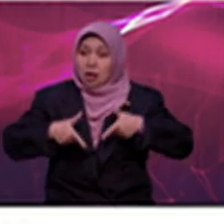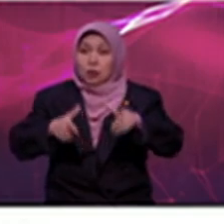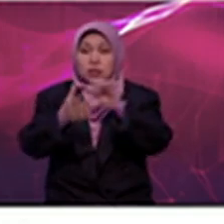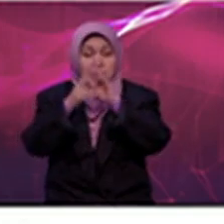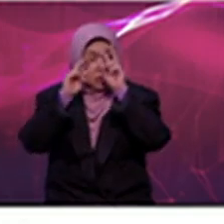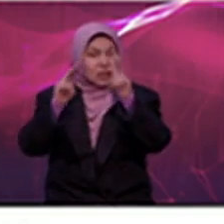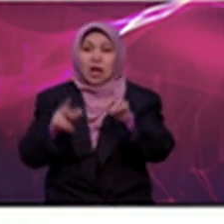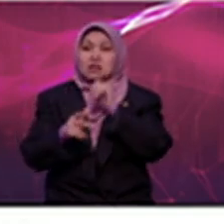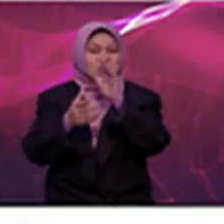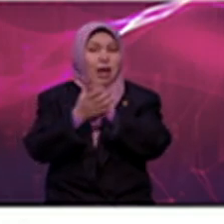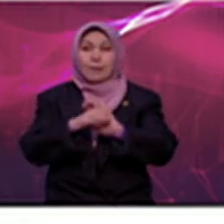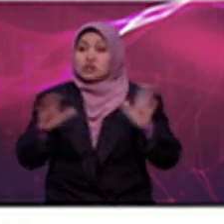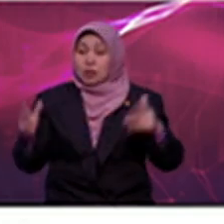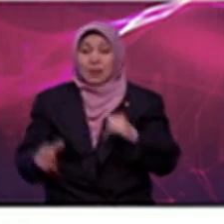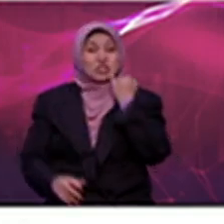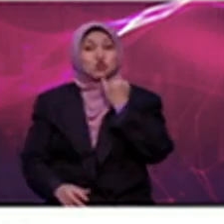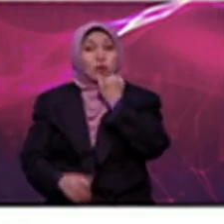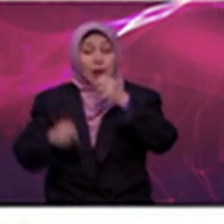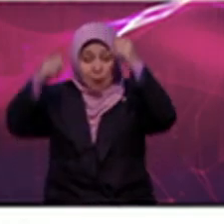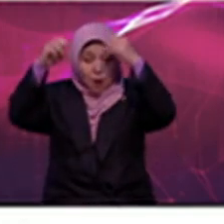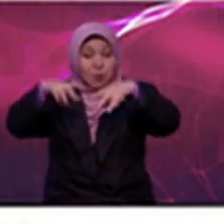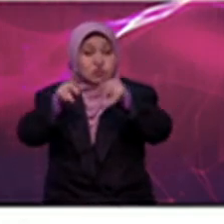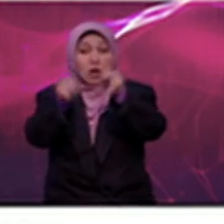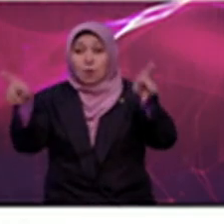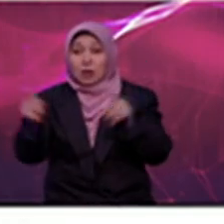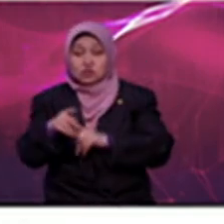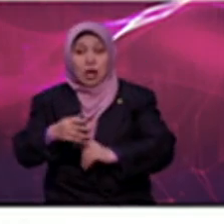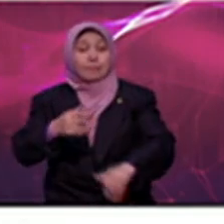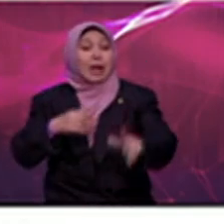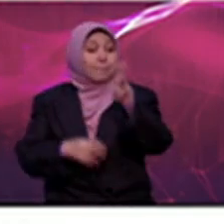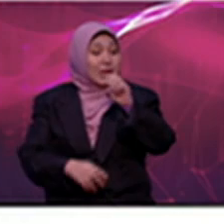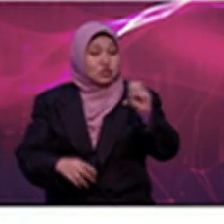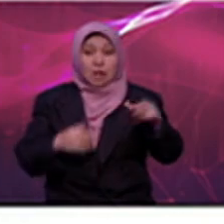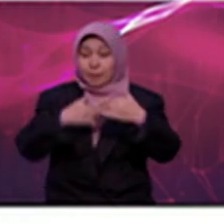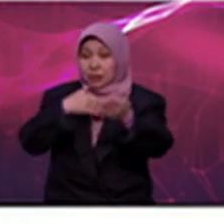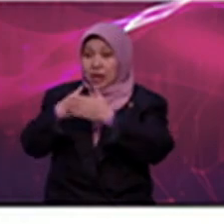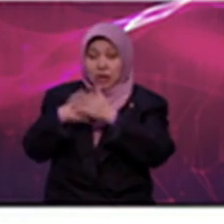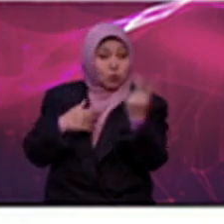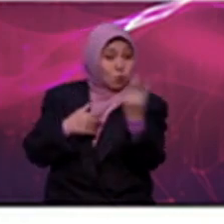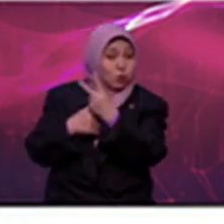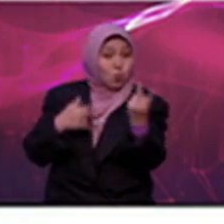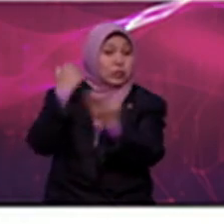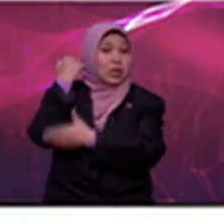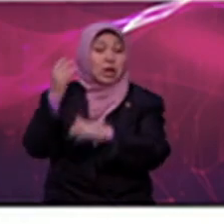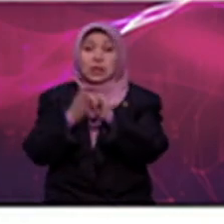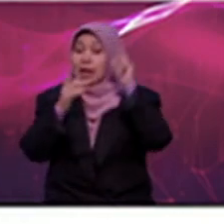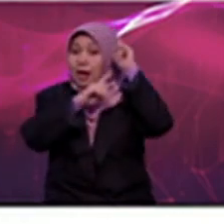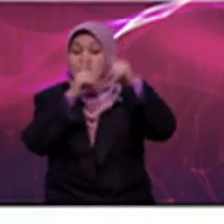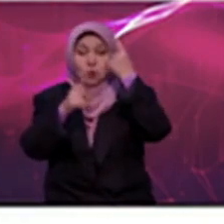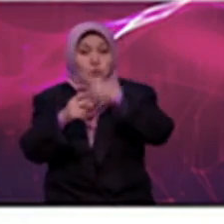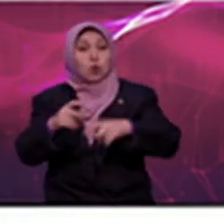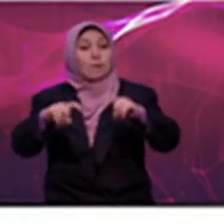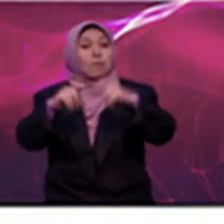dilihat tidak selamat selepas Zionis mengubum satu kawasan persimpangan mesna berhampiran sempadan kedua-dua negara itu dengan alasan untuk